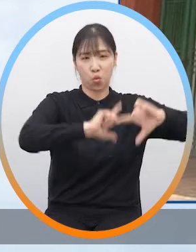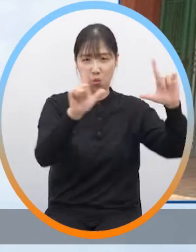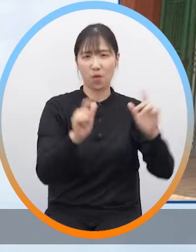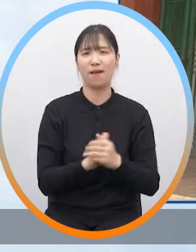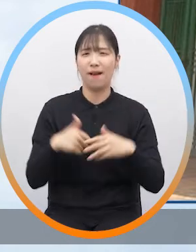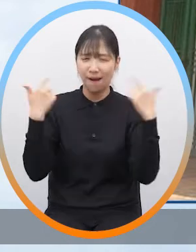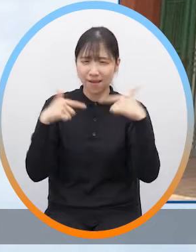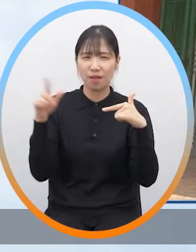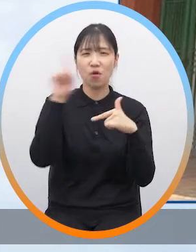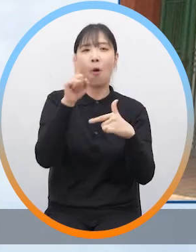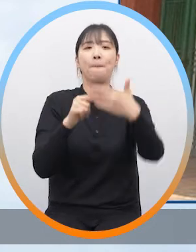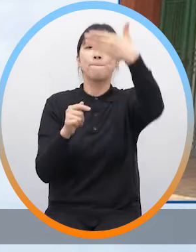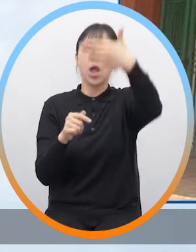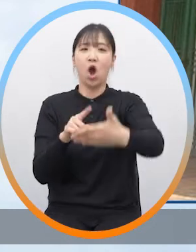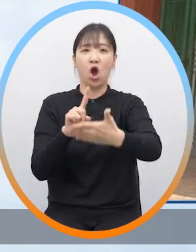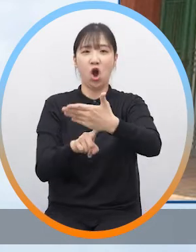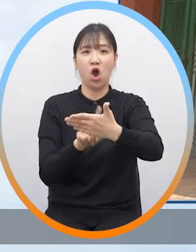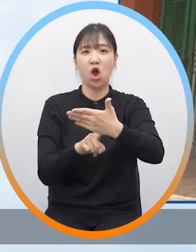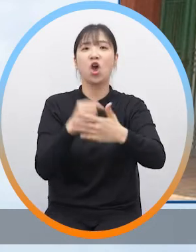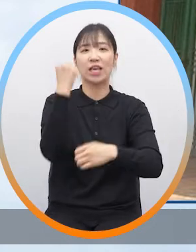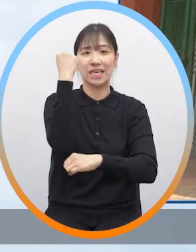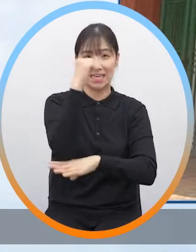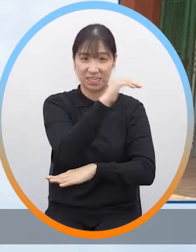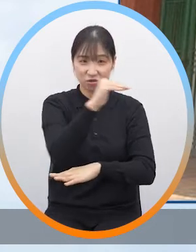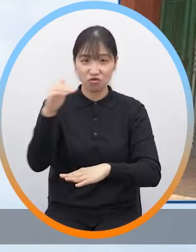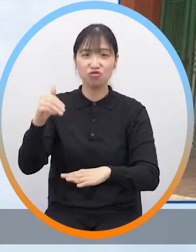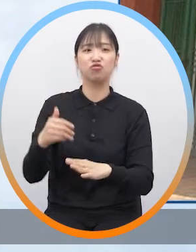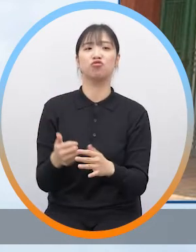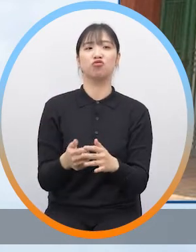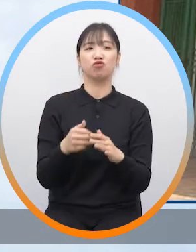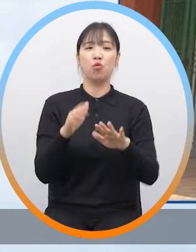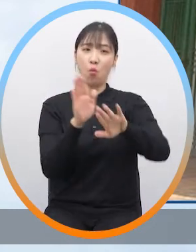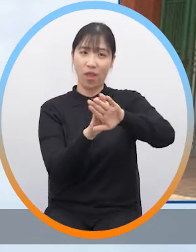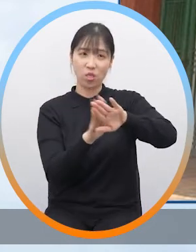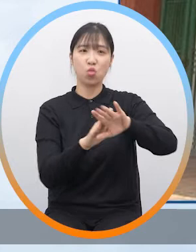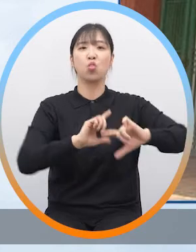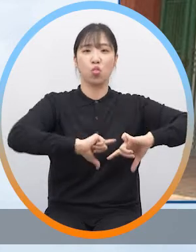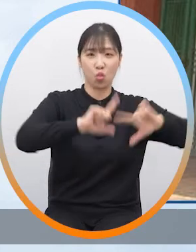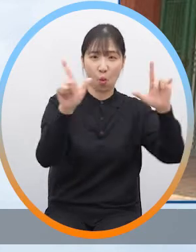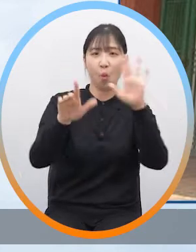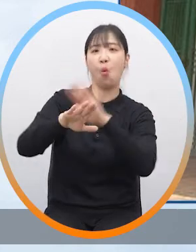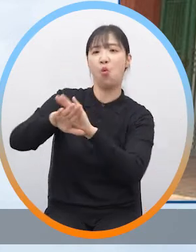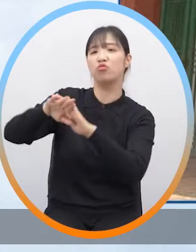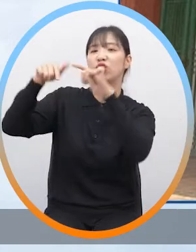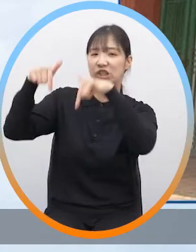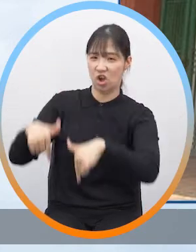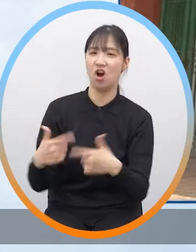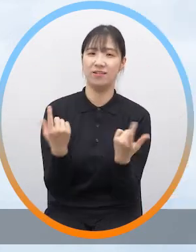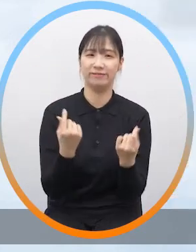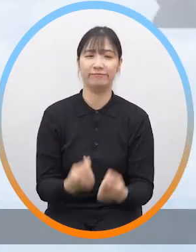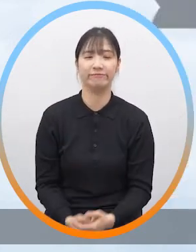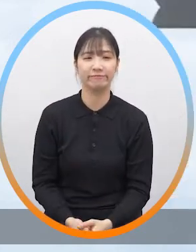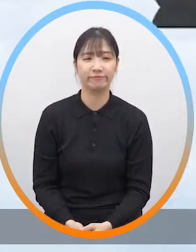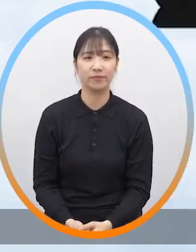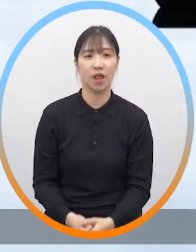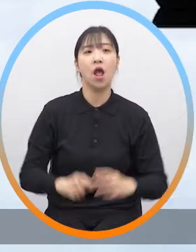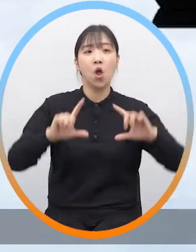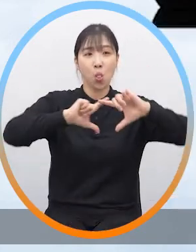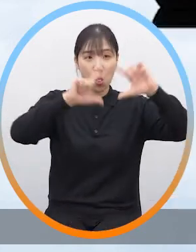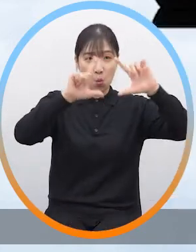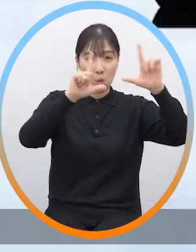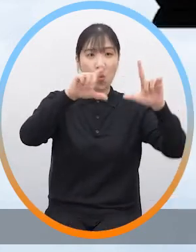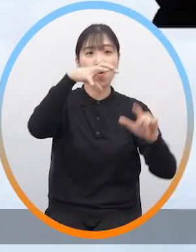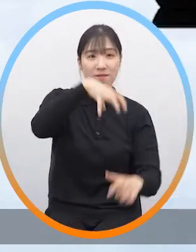항상 어떤 그 벽을 기준으로 했을 때 그 벽을 등지고 봤을 때 왼쪽이 동쪽이고 오른쪽을 서쪽으로 봅니다. 그래서